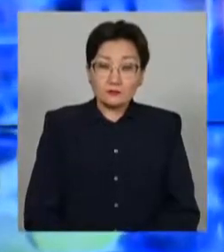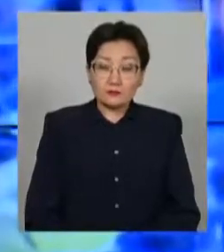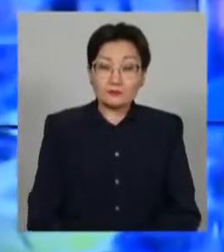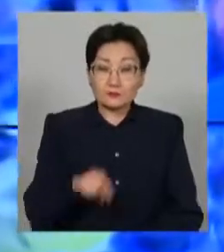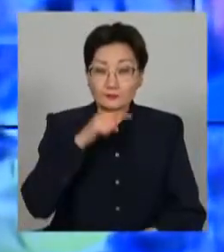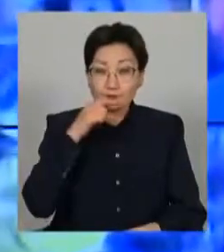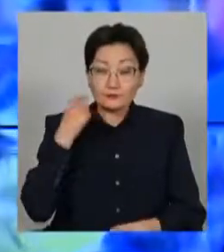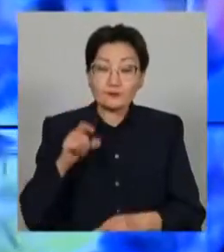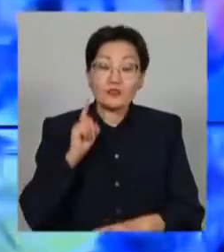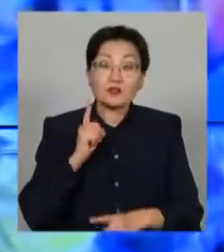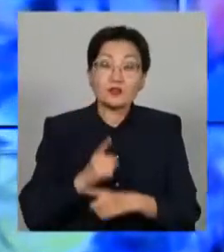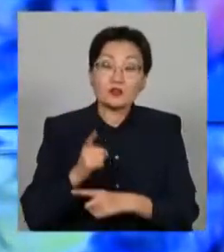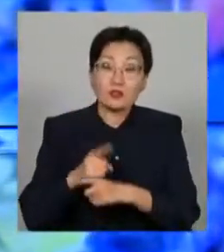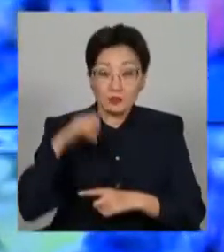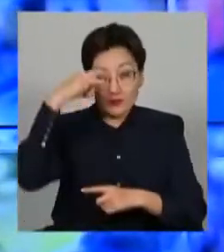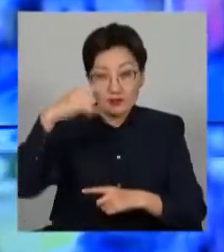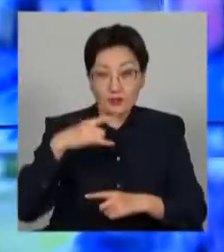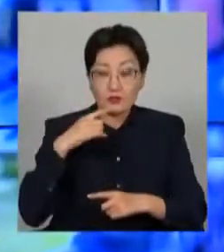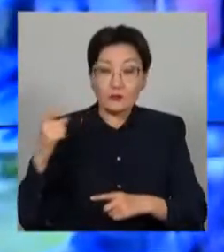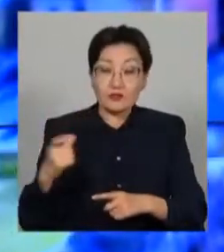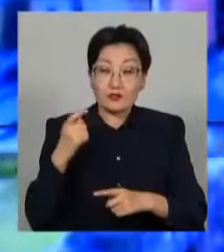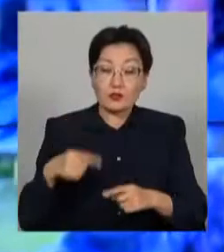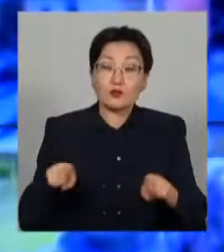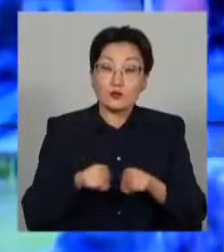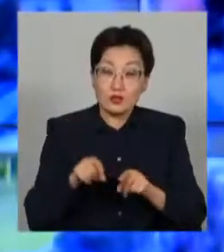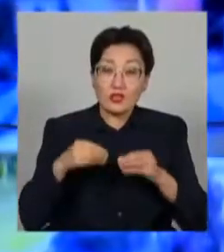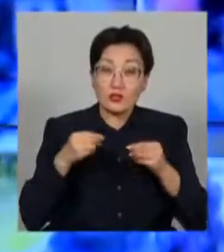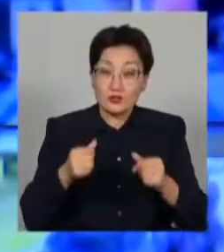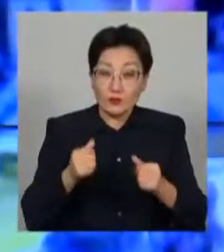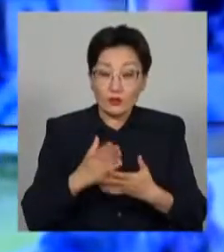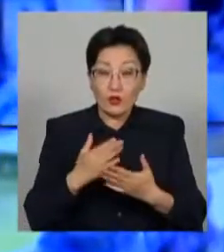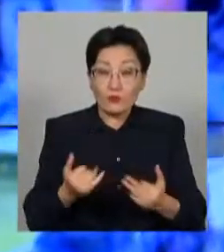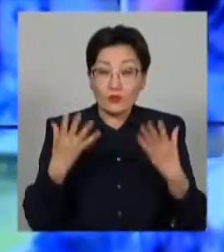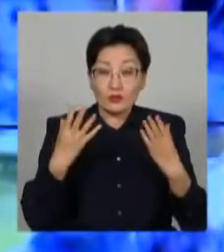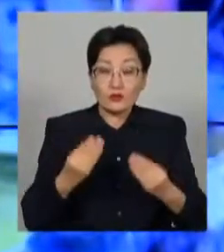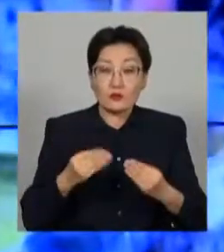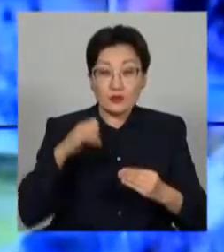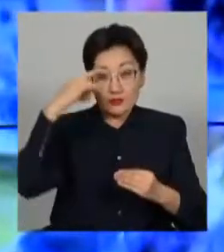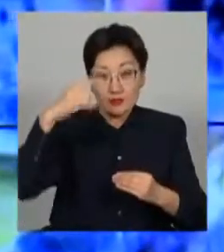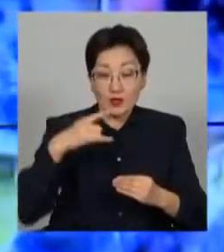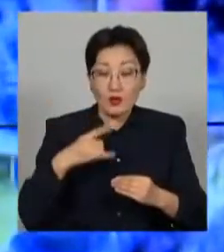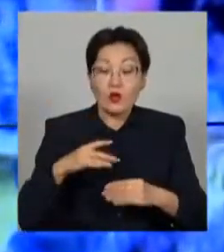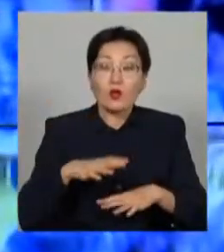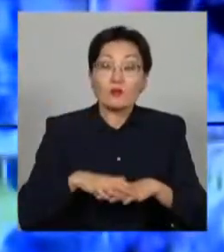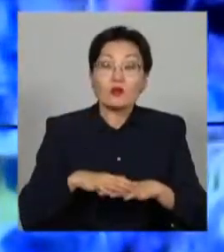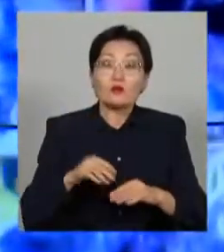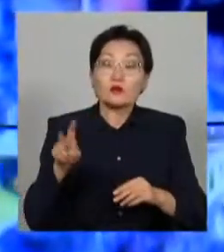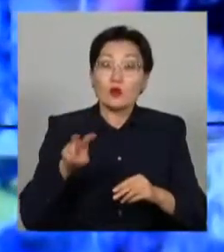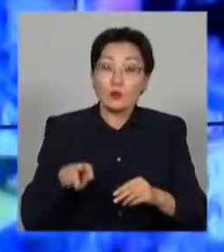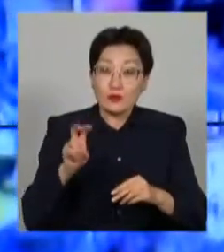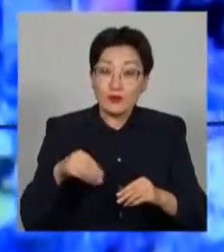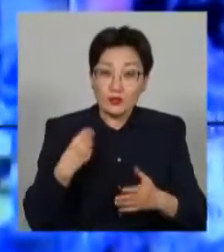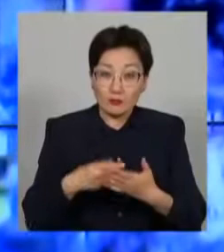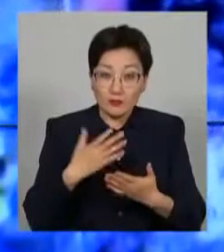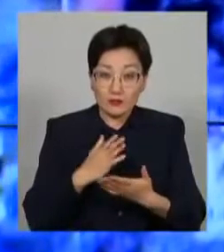Ресейге салынып жатқан санкциялар Қазақстанның экономикасына да әсер етіп отыр. Себебі бүгіннің өзінде елдің қор биржасында доллар бағамы шарықтап